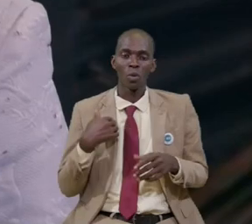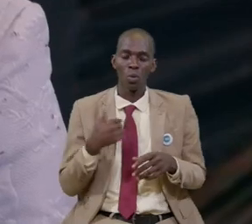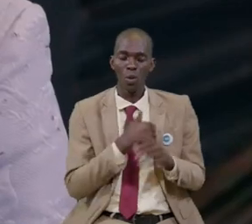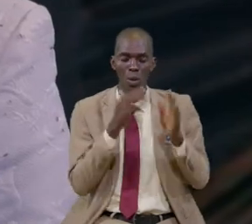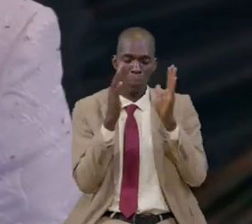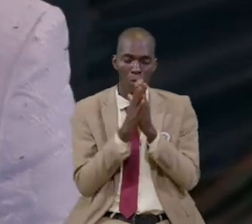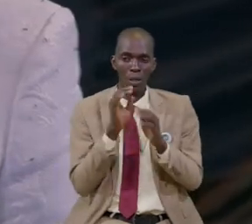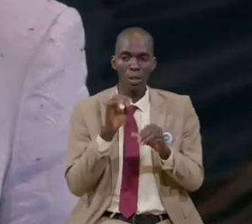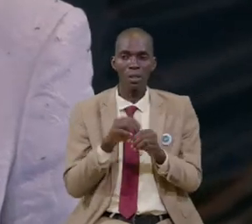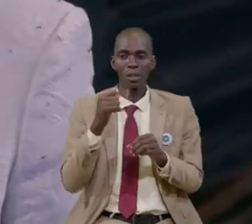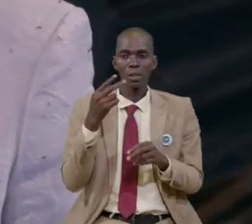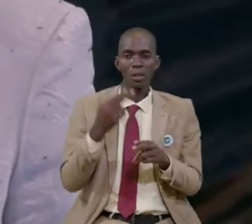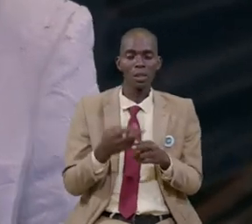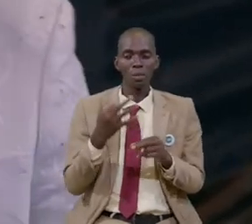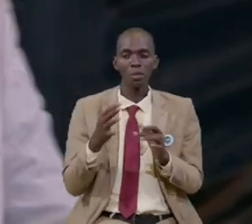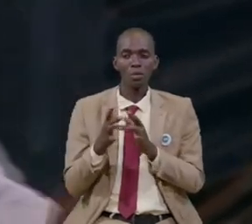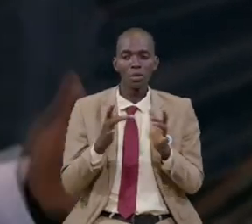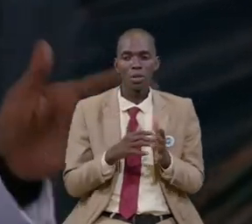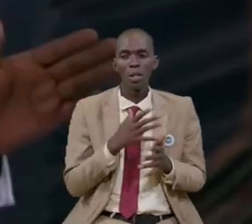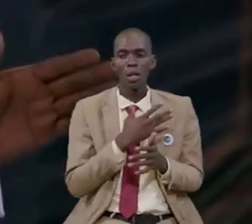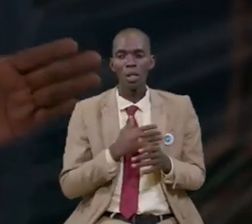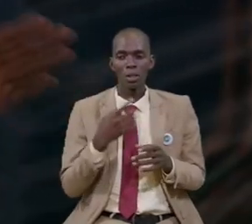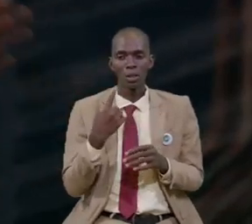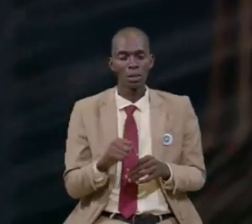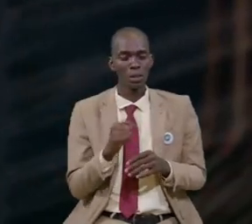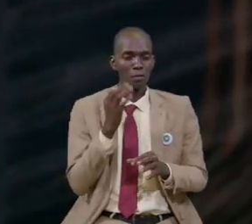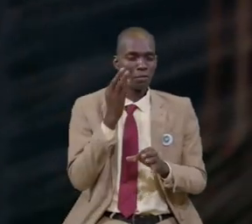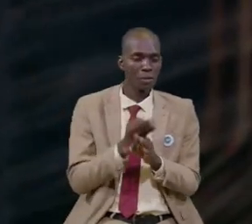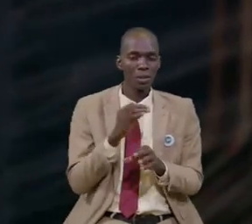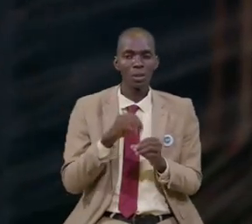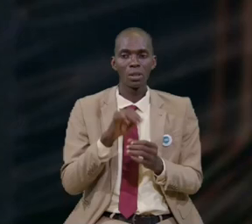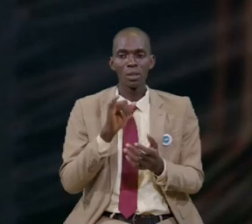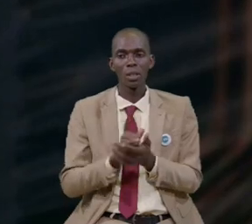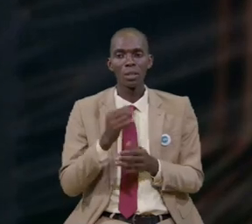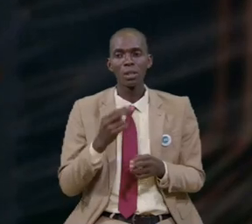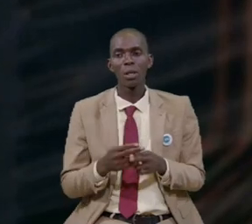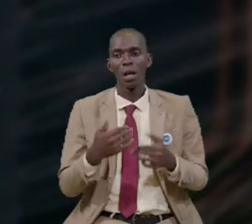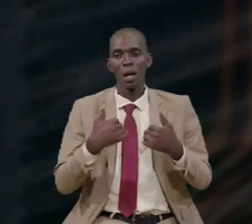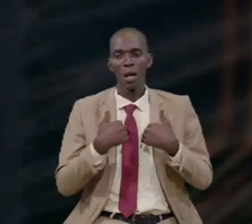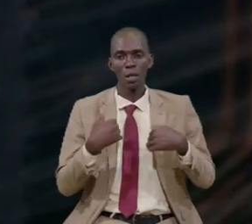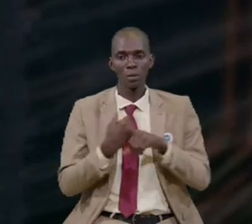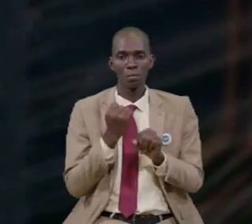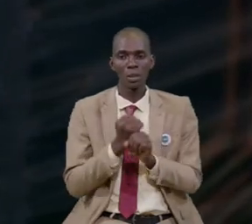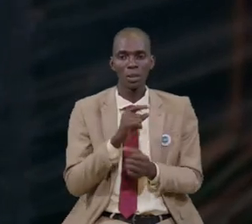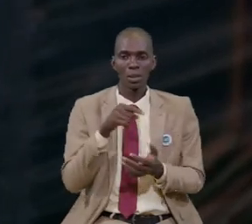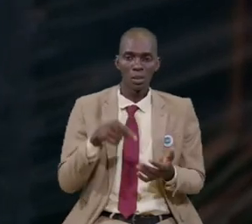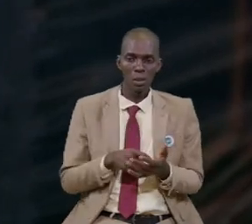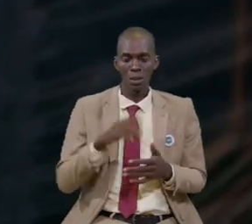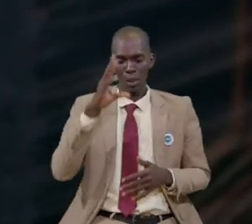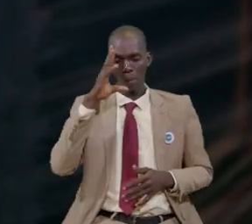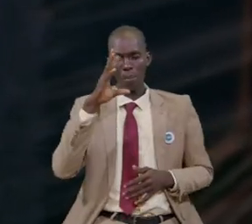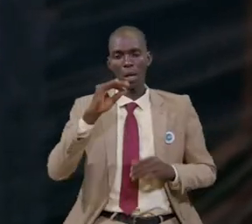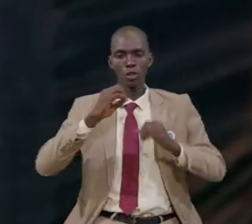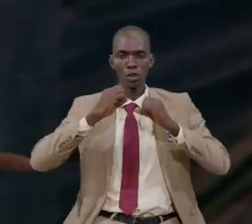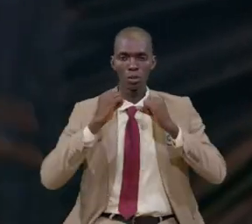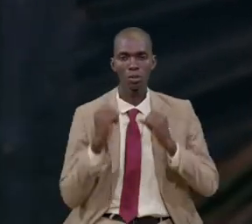Jésus et le nom et la foi en ce nom-là a guéri cet homme, a raffermi cet